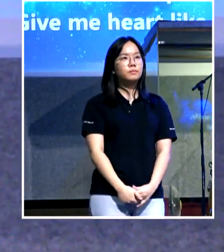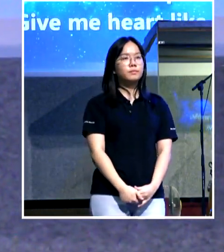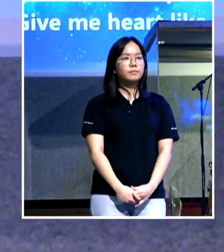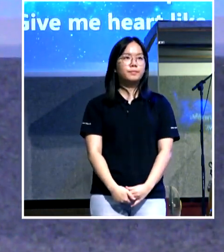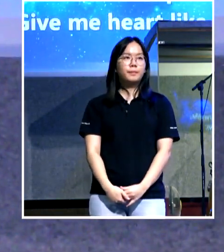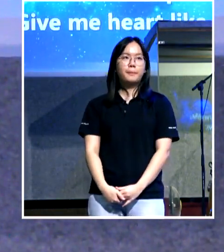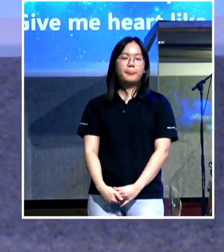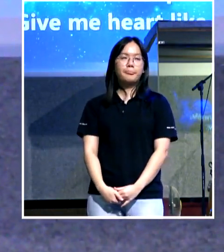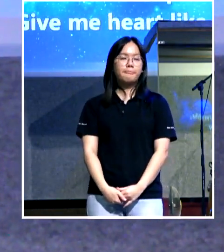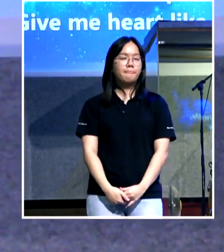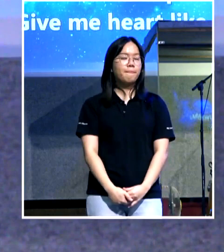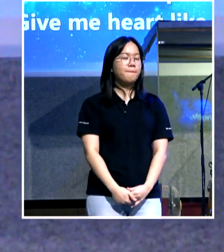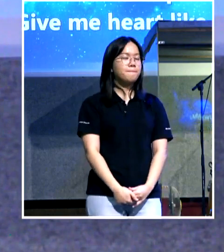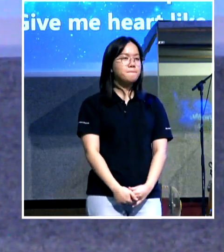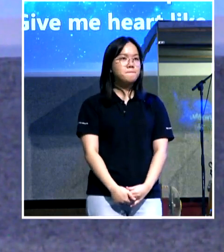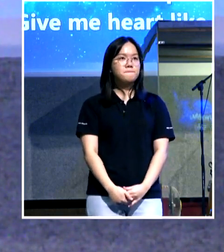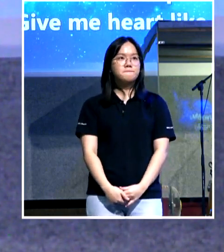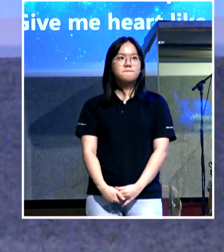First verse.